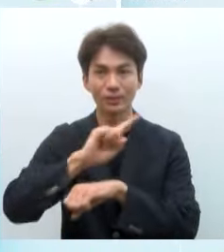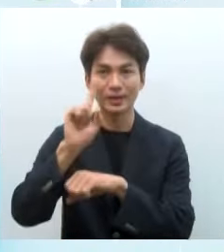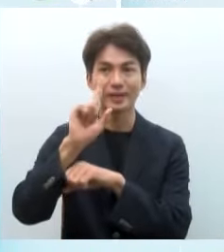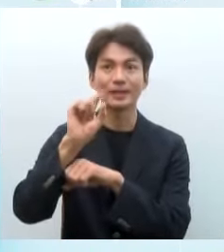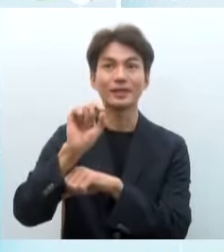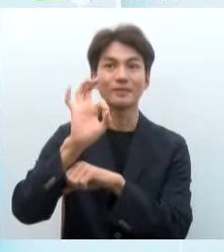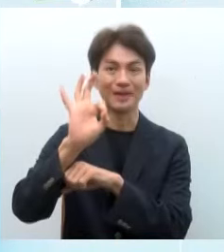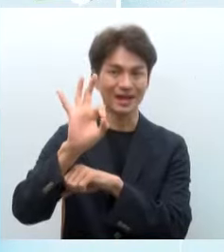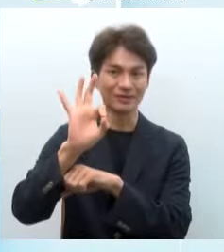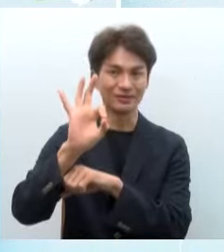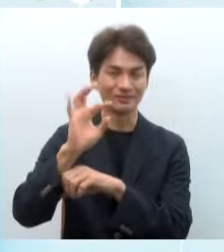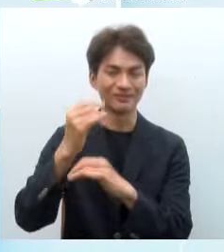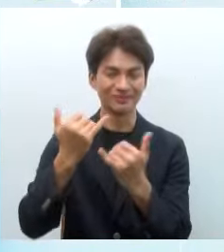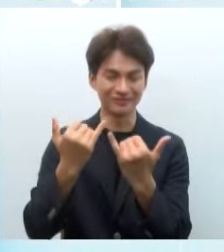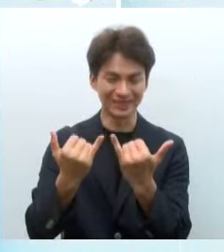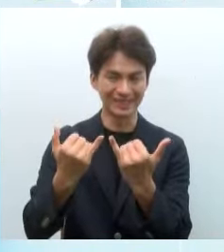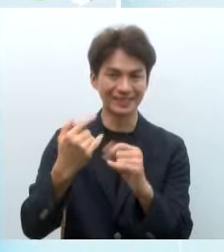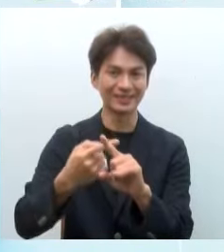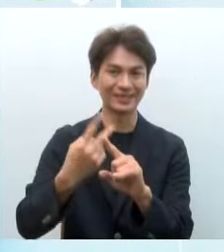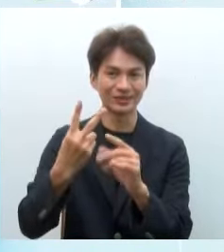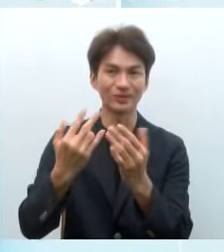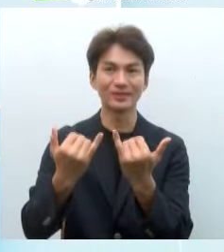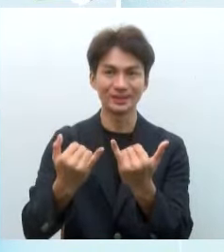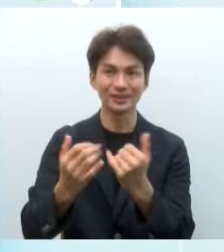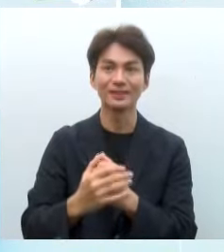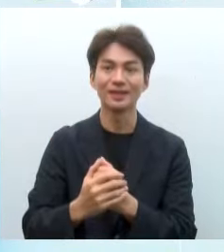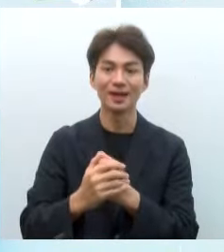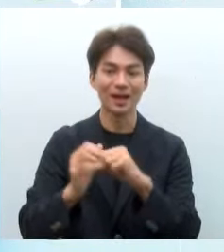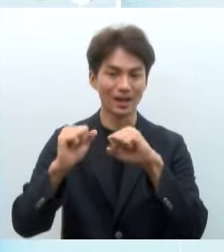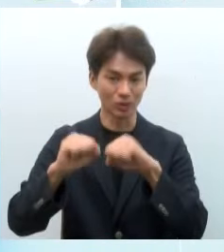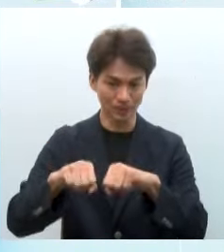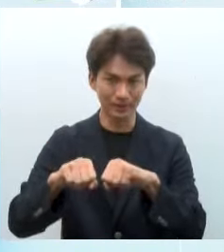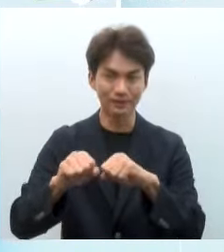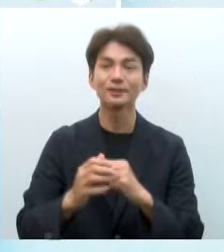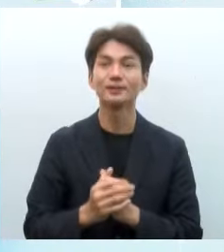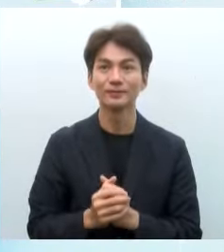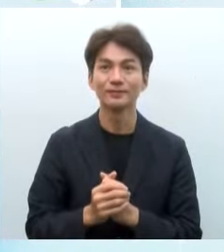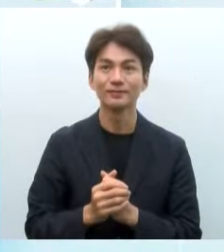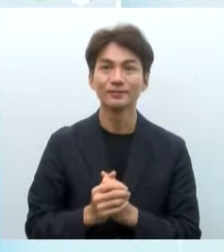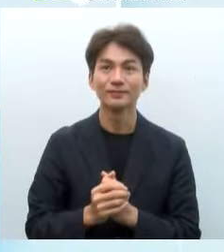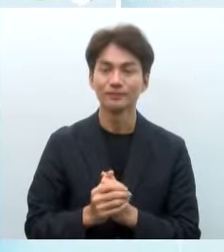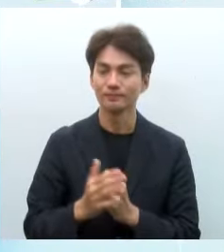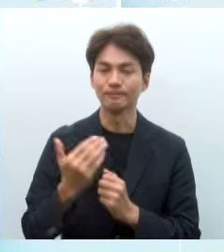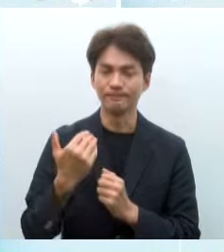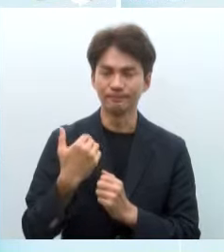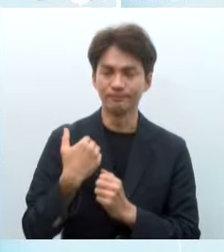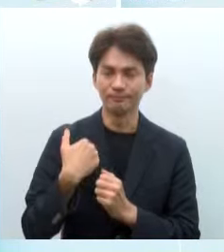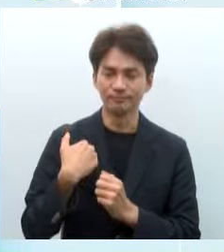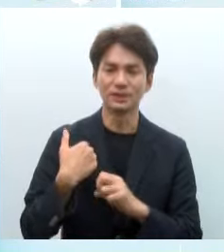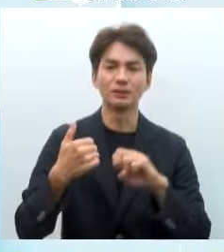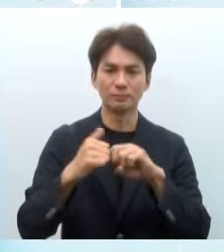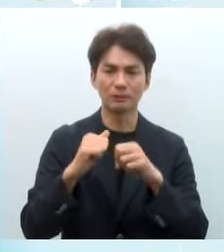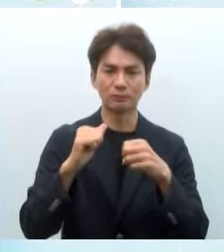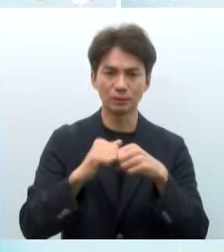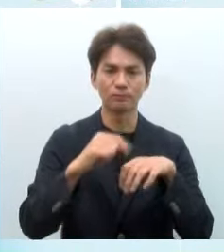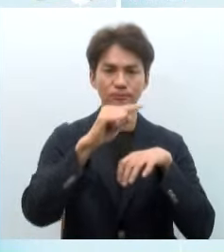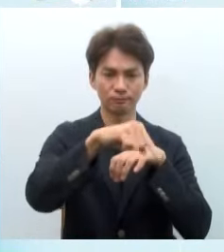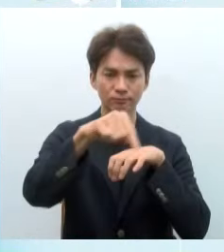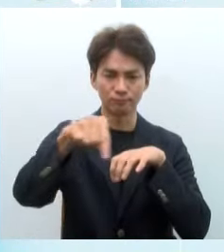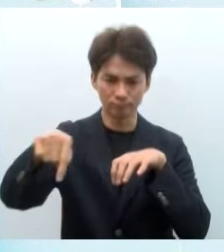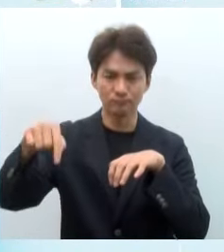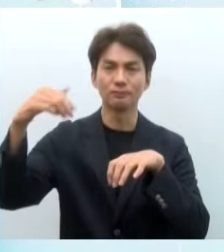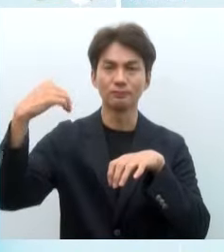คือวันนี้กุมภาพันธ์นะครับก็อย่างนี้นะครับว่าจะมีปัญหาบางเขตพื้นที่